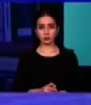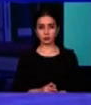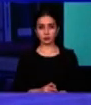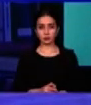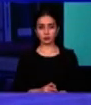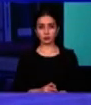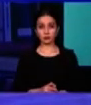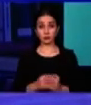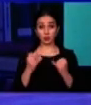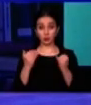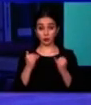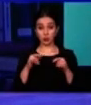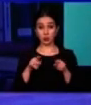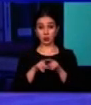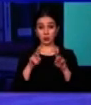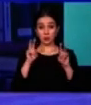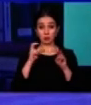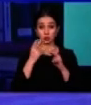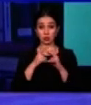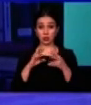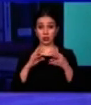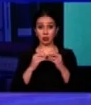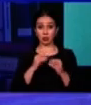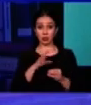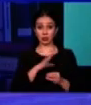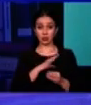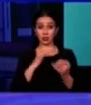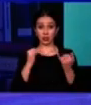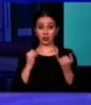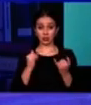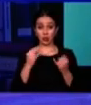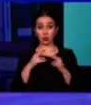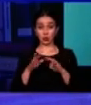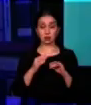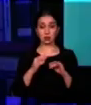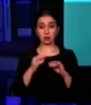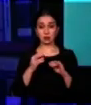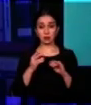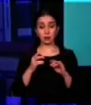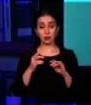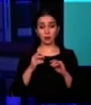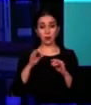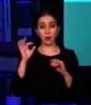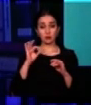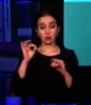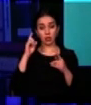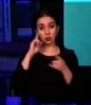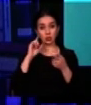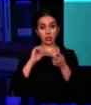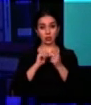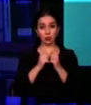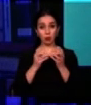Xo'p, bugungi mavzumiz shundan iborat edi. Endi o'tilgan mavzularni mustahkamlab olamiz.